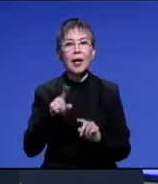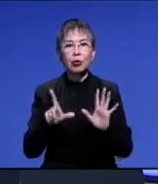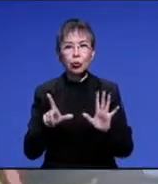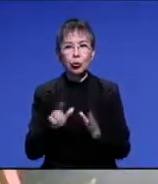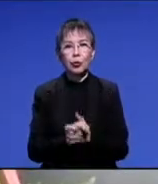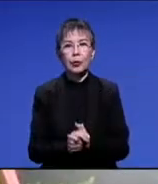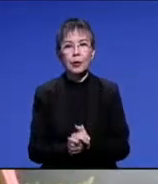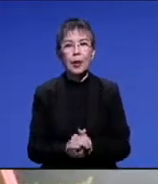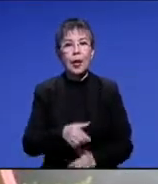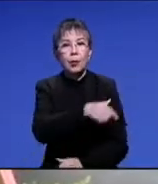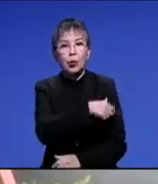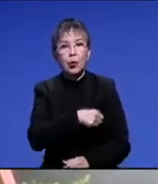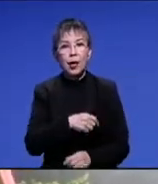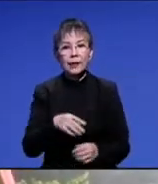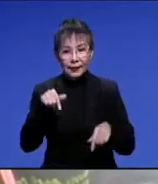lintas.